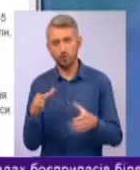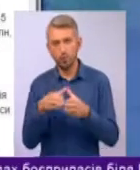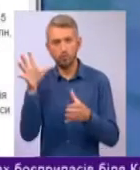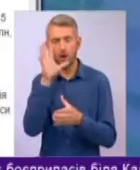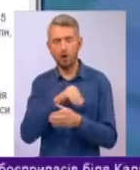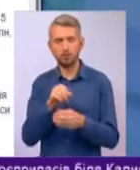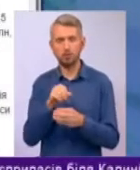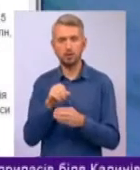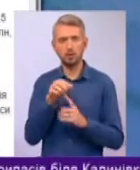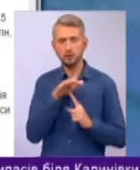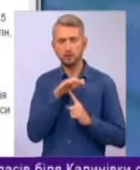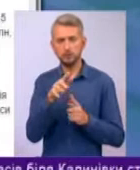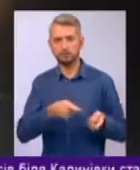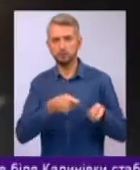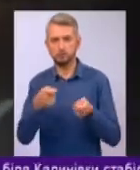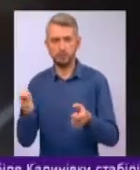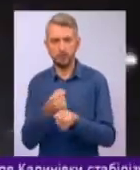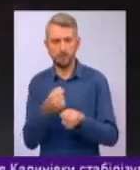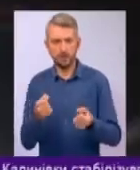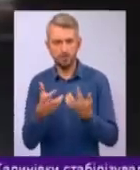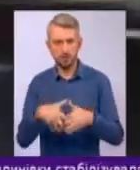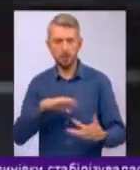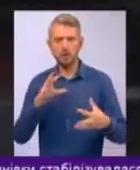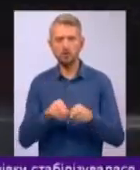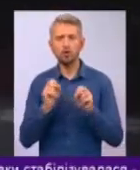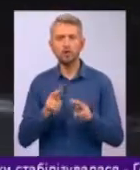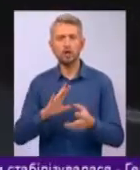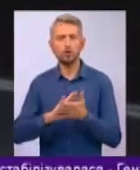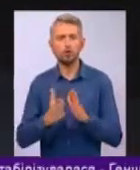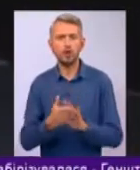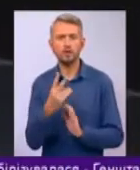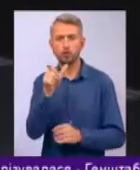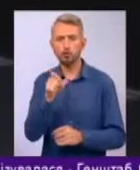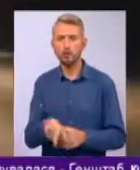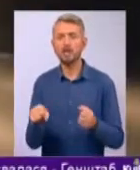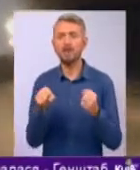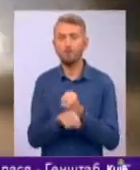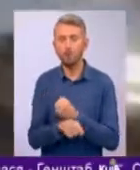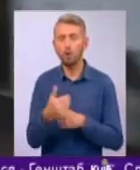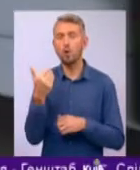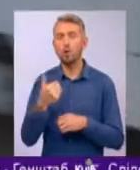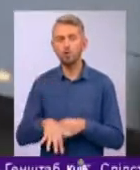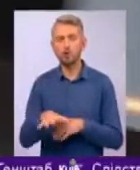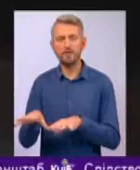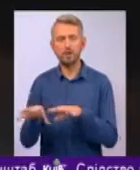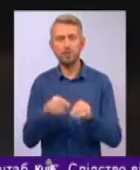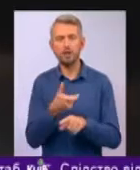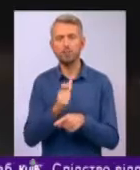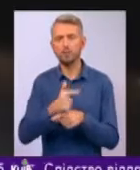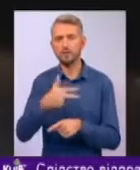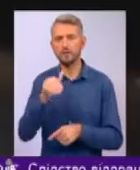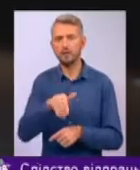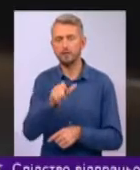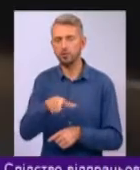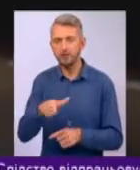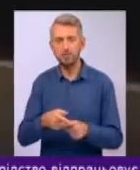на безпілотнику підривний пристрій. Унаслідок надзвичайної ситуації двоє людей травмовано. Уже евакуювали понад 30 тисяч